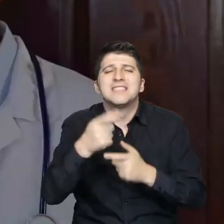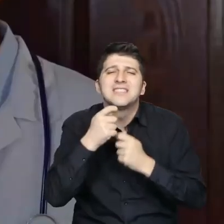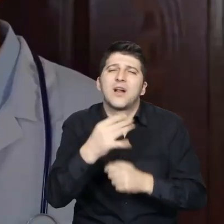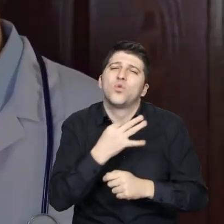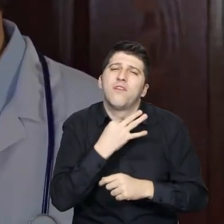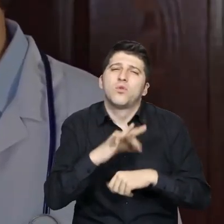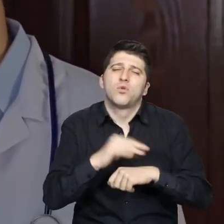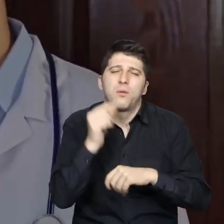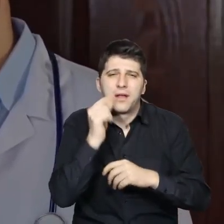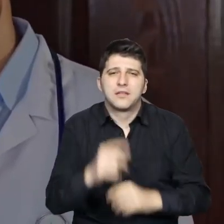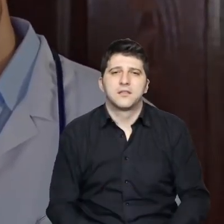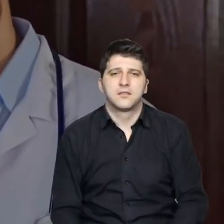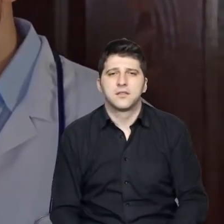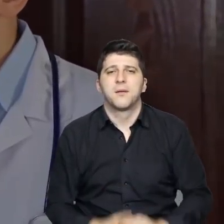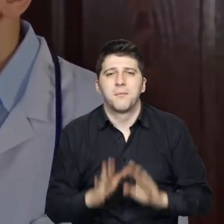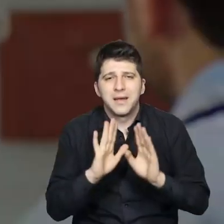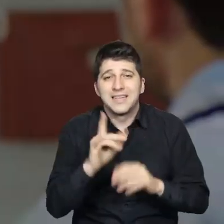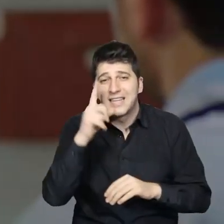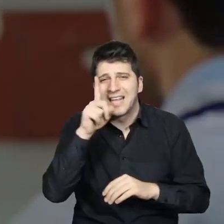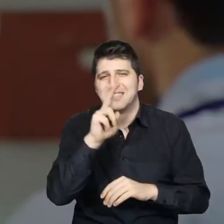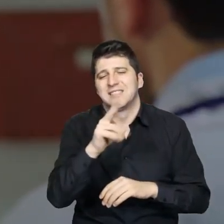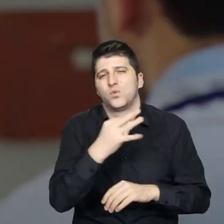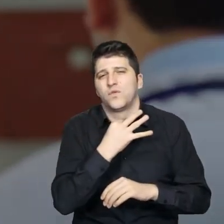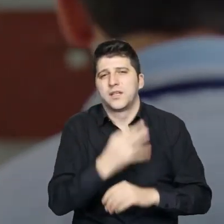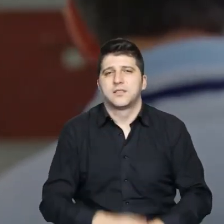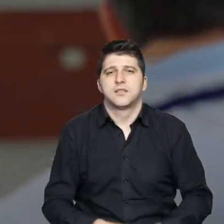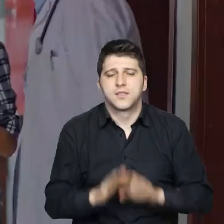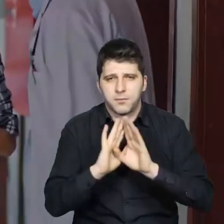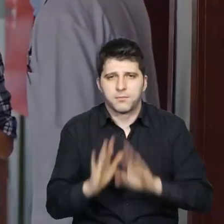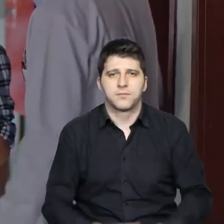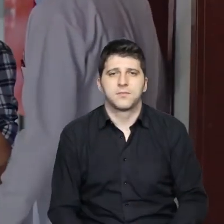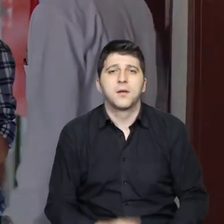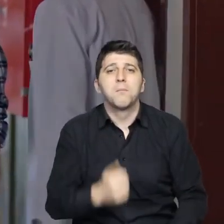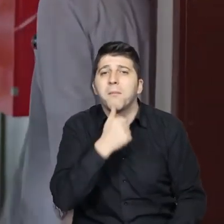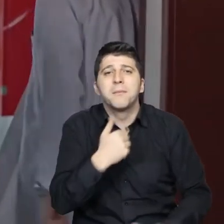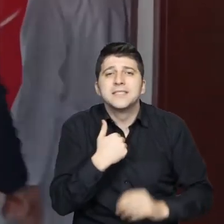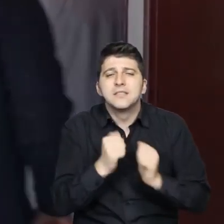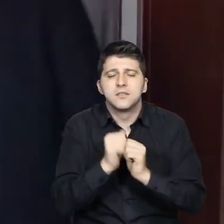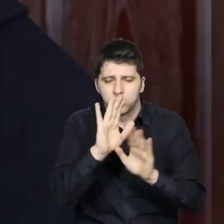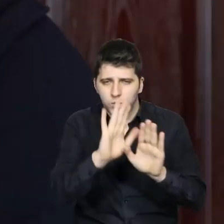bey. Peki ama yalnızca siz lütfen. Baba biz...